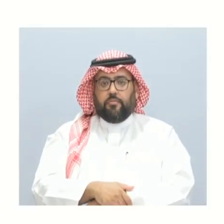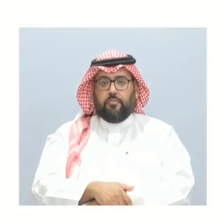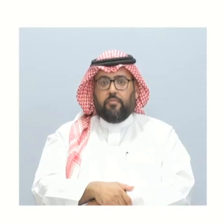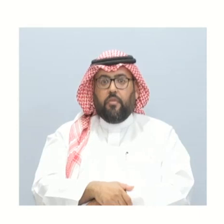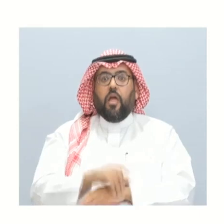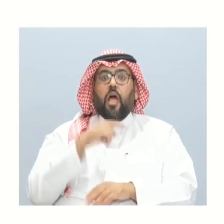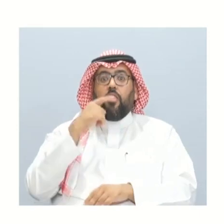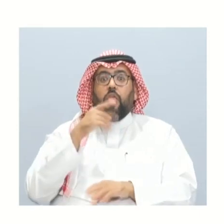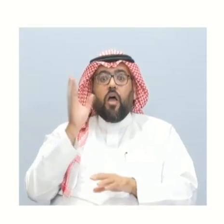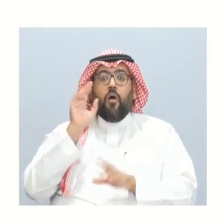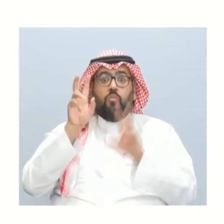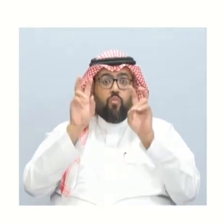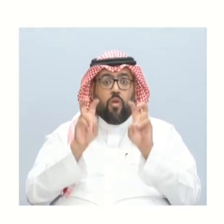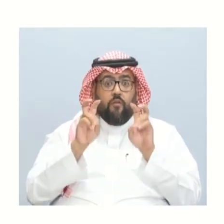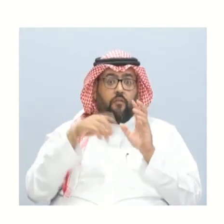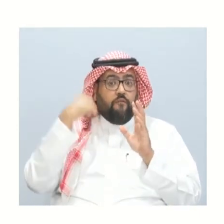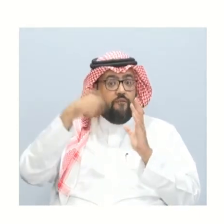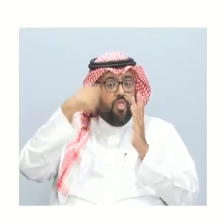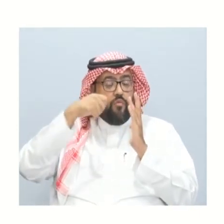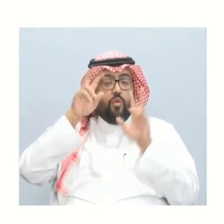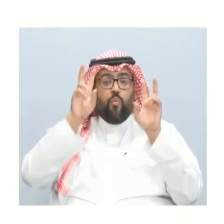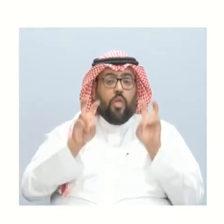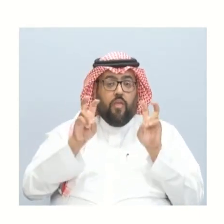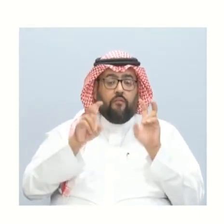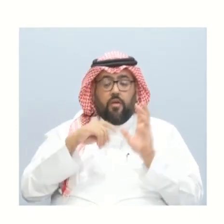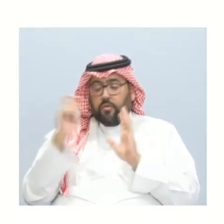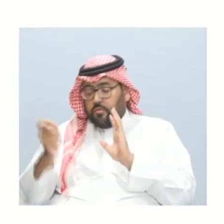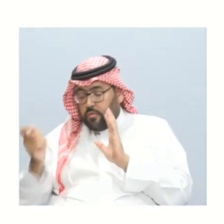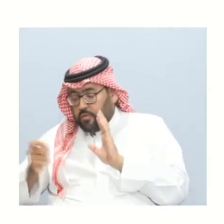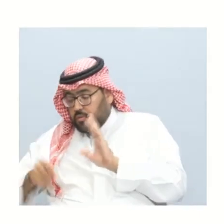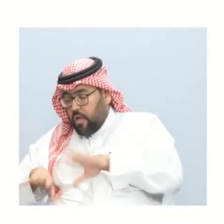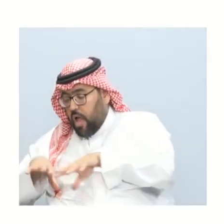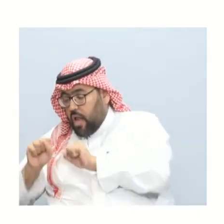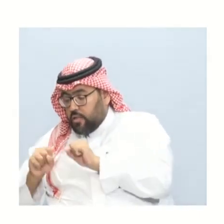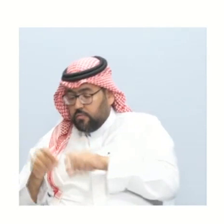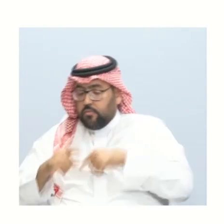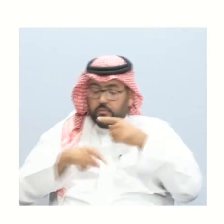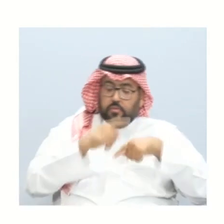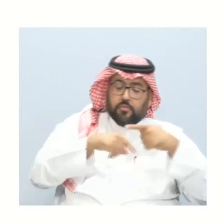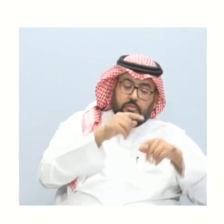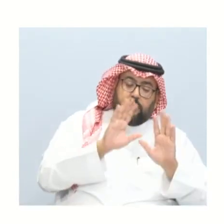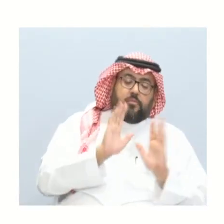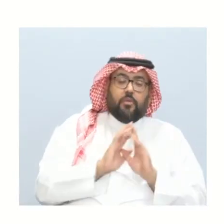كما ذكرنا نوقف المقطع نستطيع ان نكتب الاجابه ثم نعود ونتابع سويا